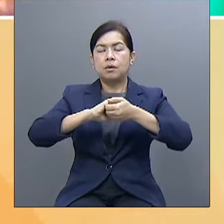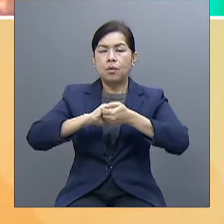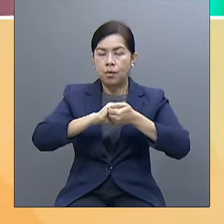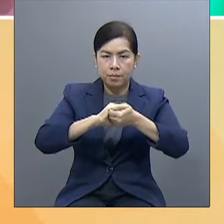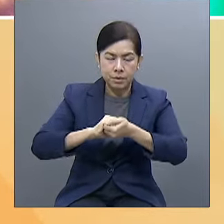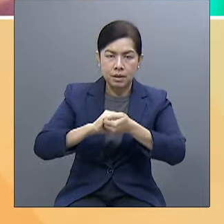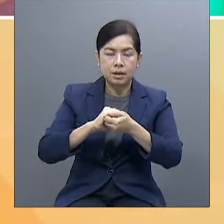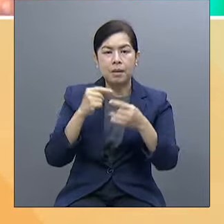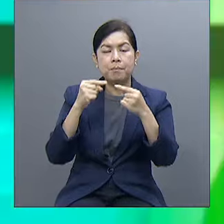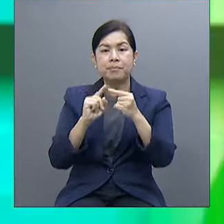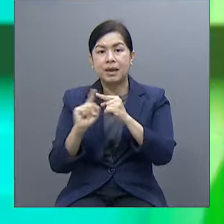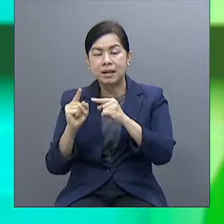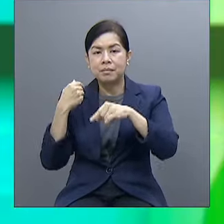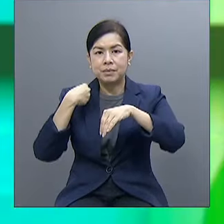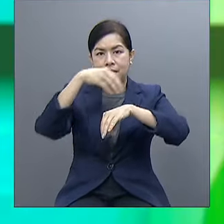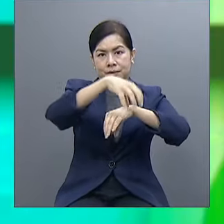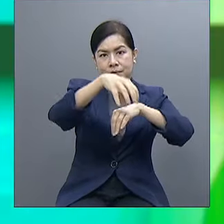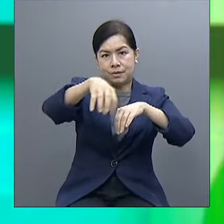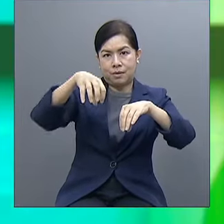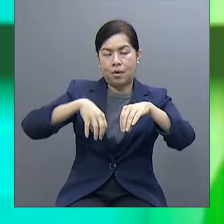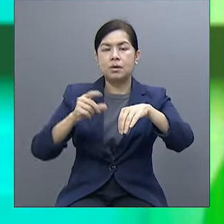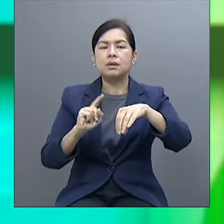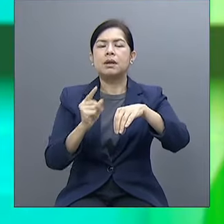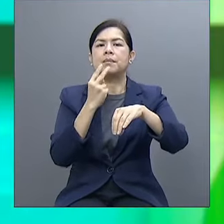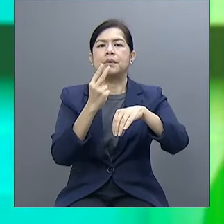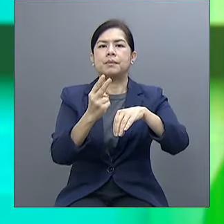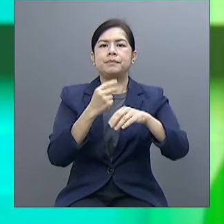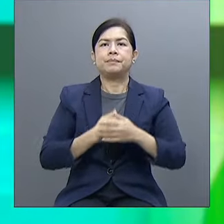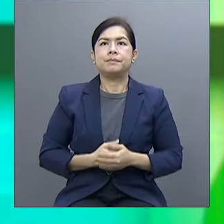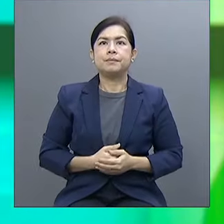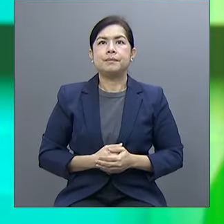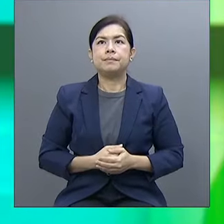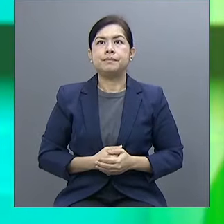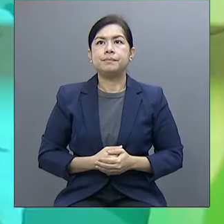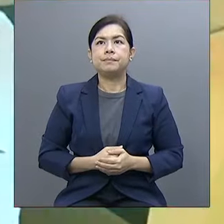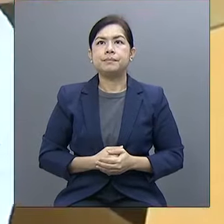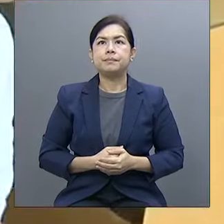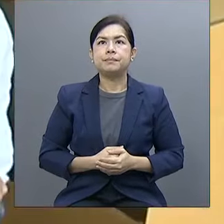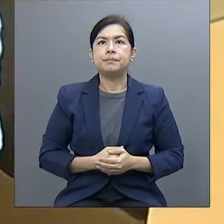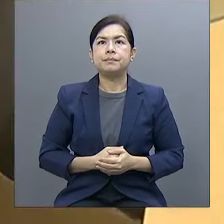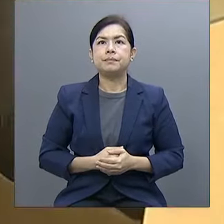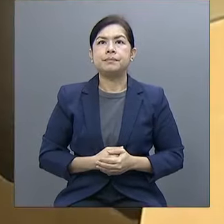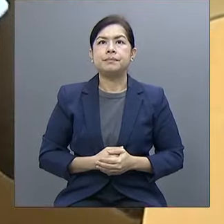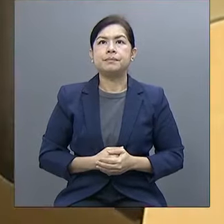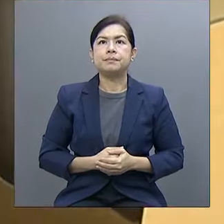บ้างแล้วก็บรรยากาศที่น้องๆไปร่วมกิจกรรมเป็นอย่างไรบ้างไปชมภาพกันค่ะ